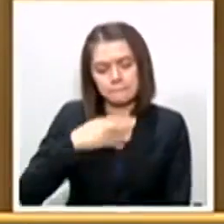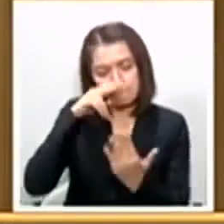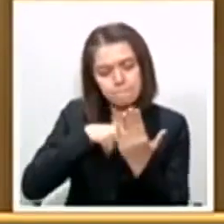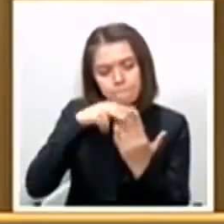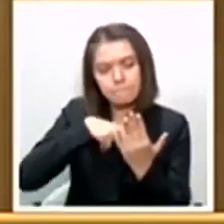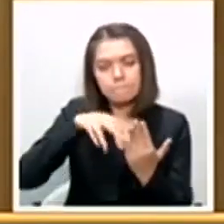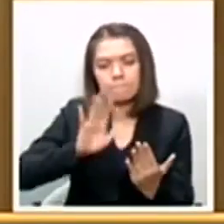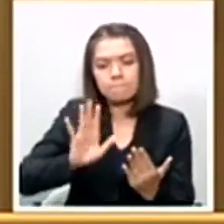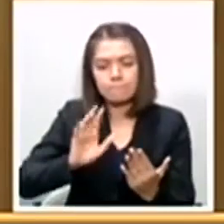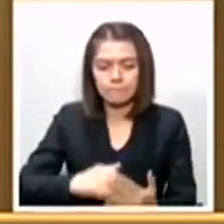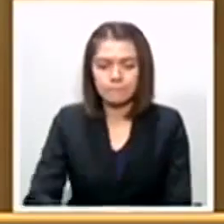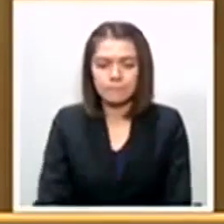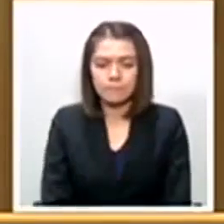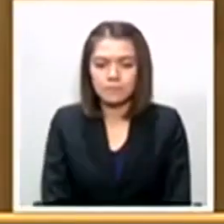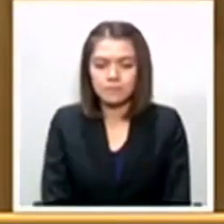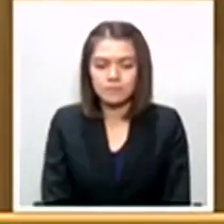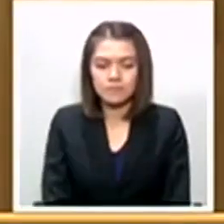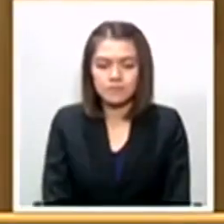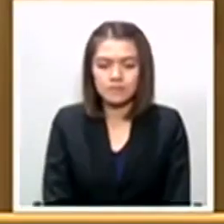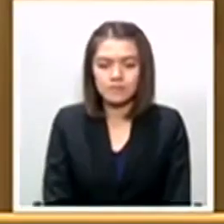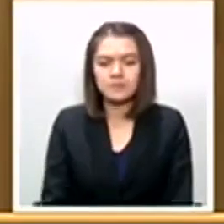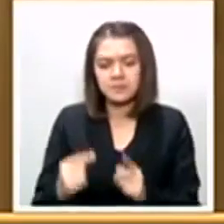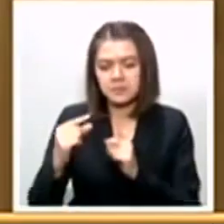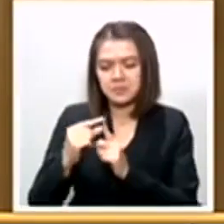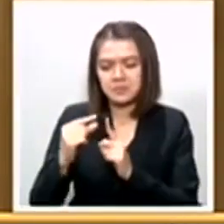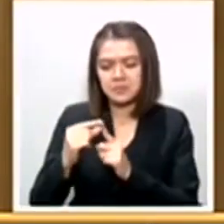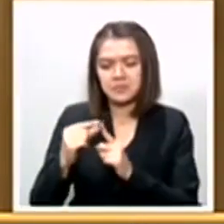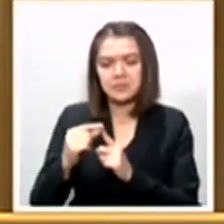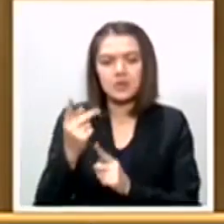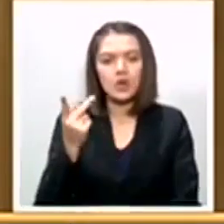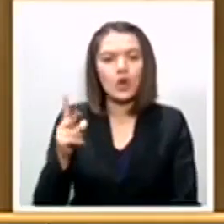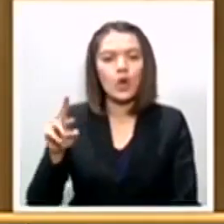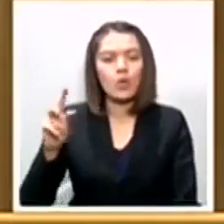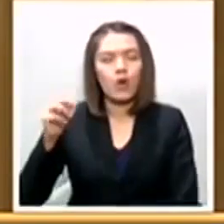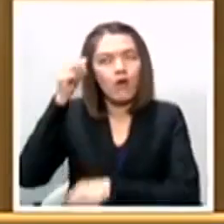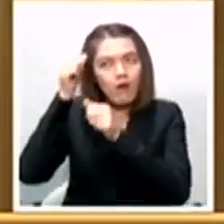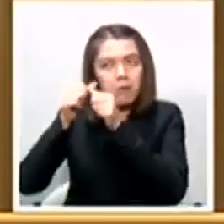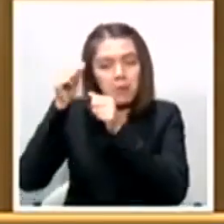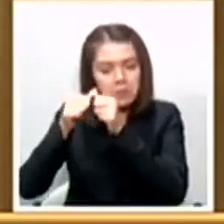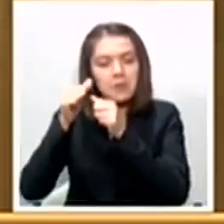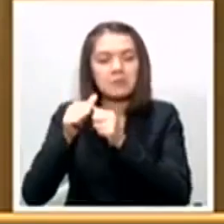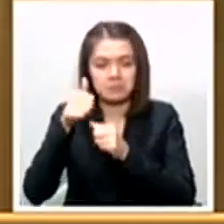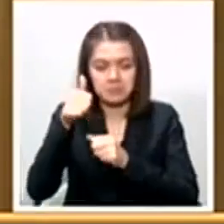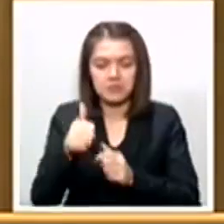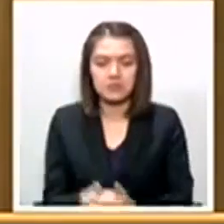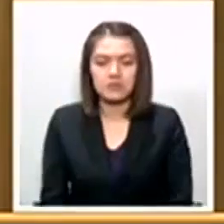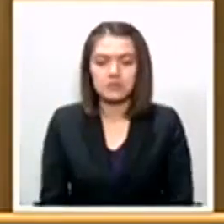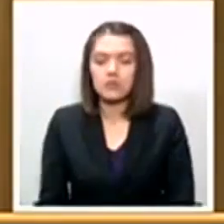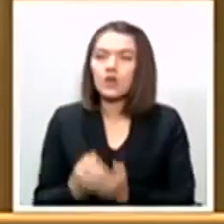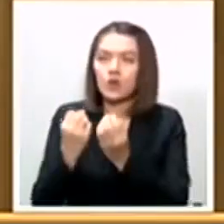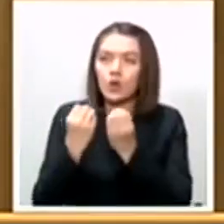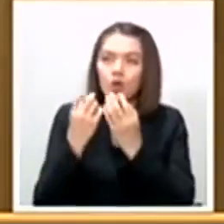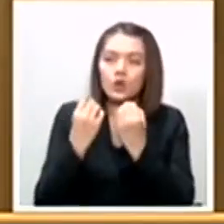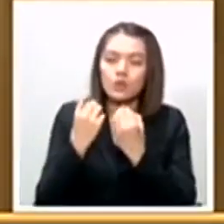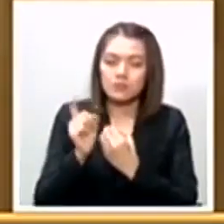านแต่เป็นคำที่คณะรัฐมนตรีทั้ง36คนจำได้ขึ้นใจเพราะพระราชกระแสนั้นเ